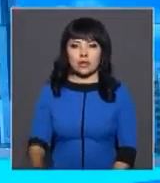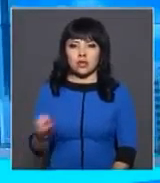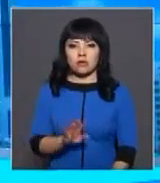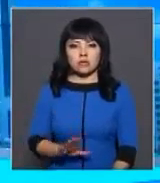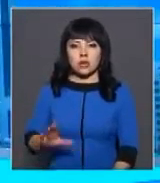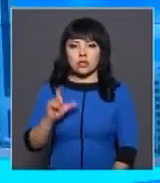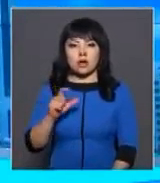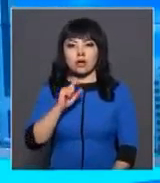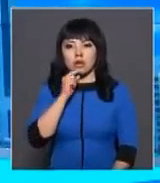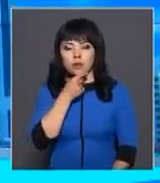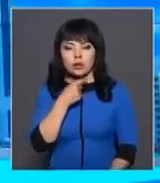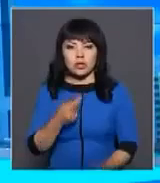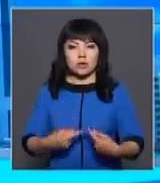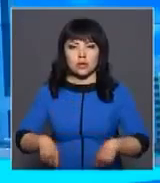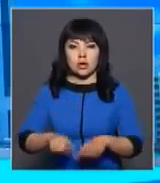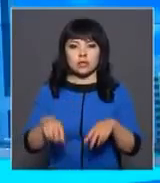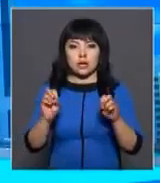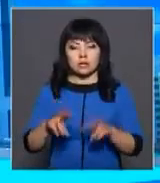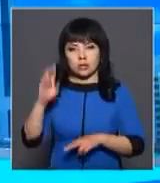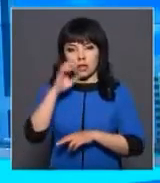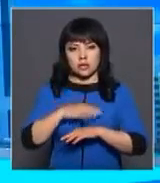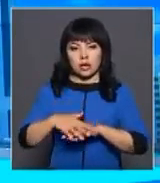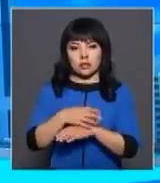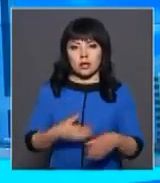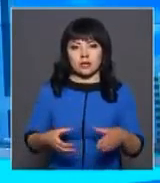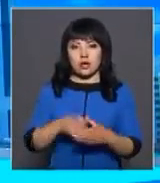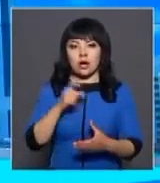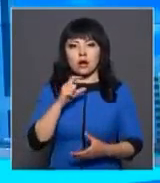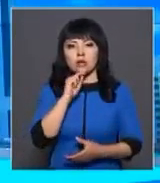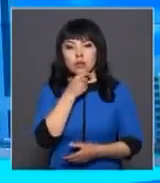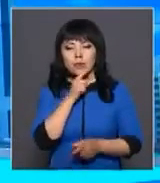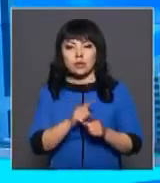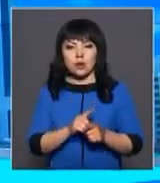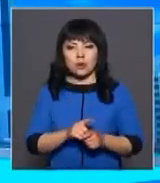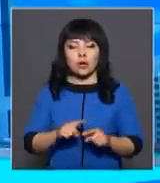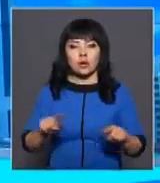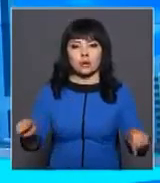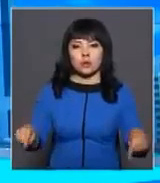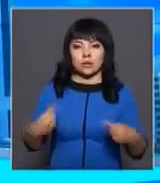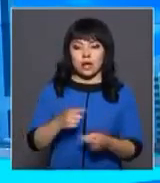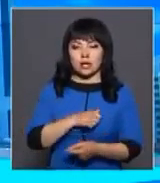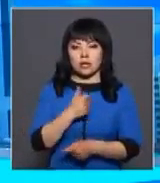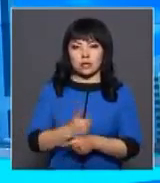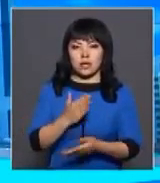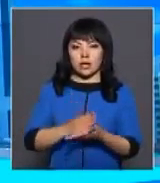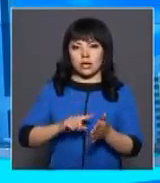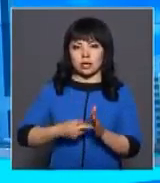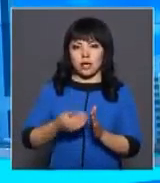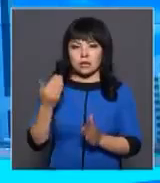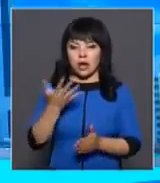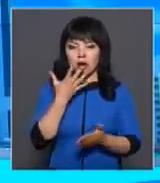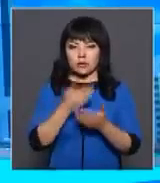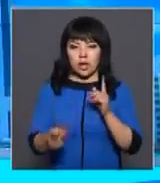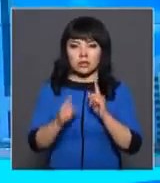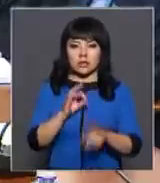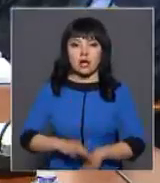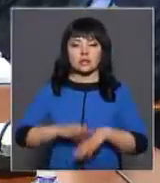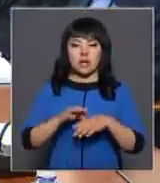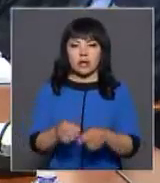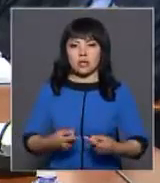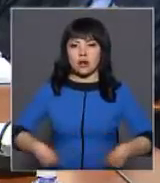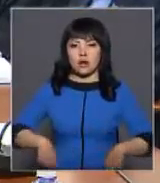Еуразиялық экономикалық одақ аясында еліміздің экономикасын көтеру басты мақсат. Бүгін Сенат комитетінің кеңейтілген отырысында одақ